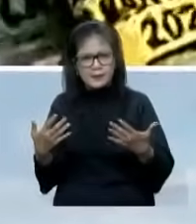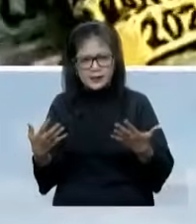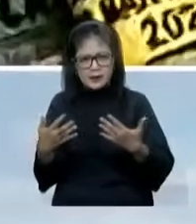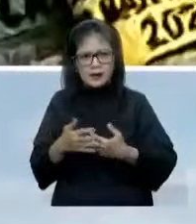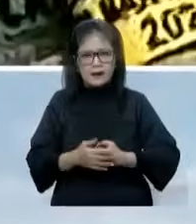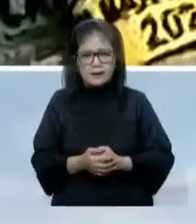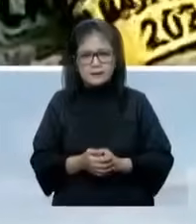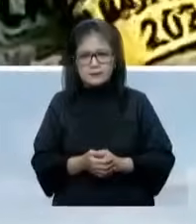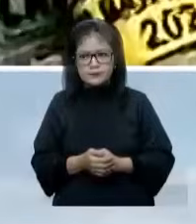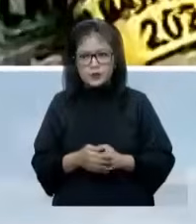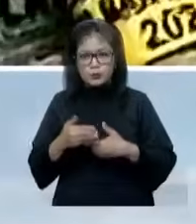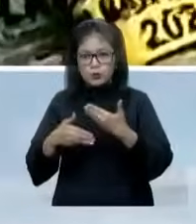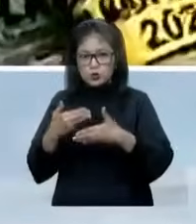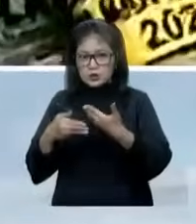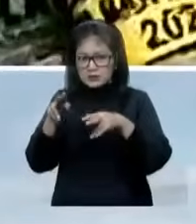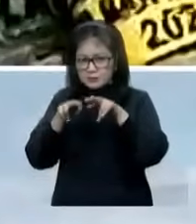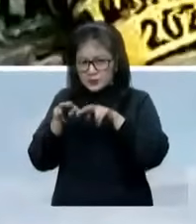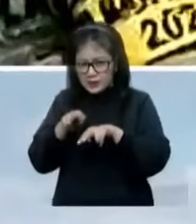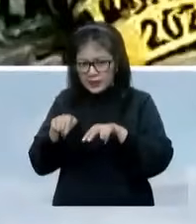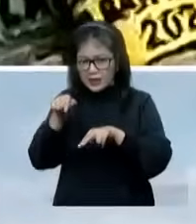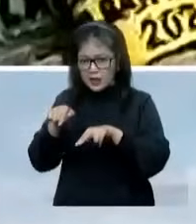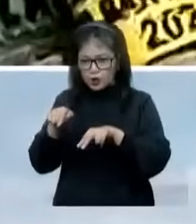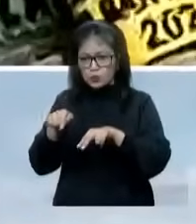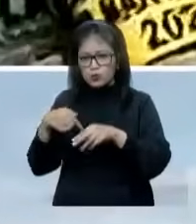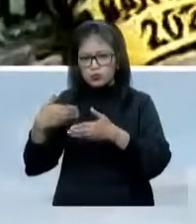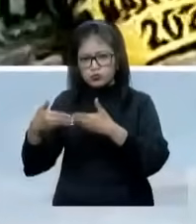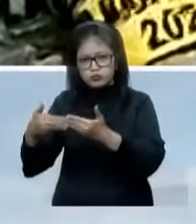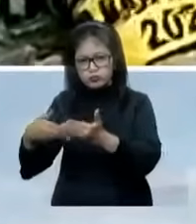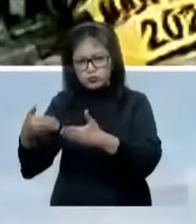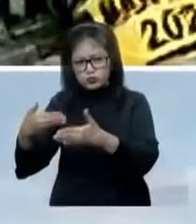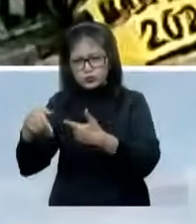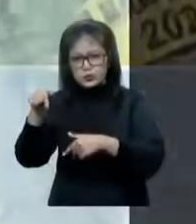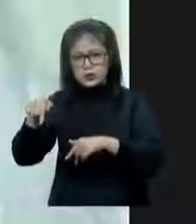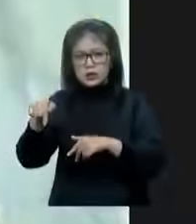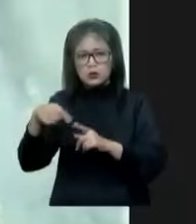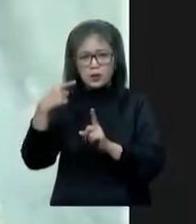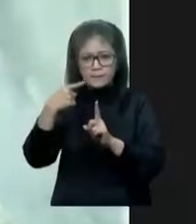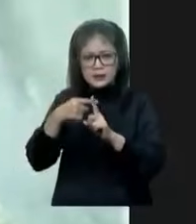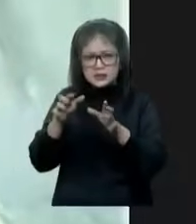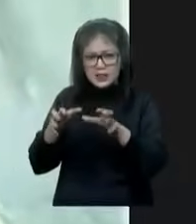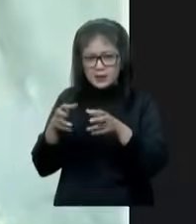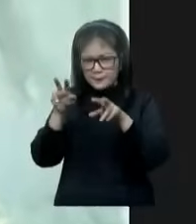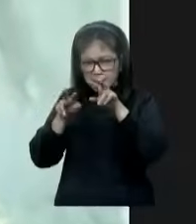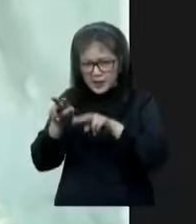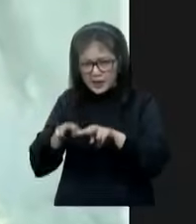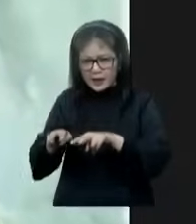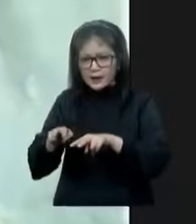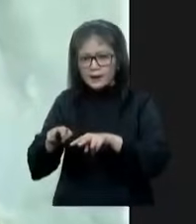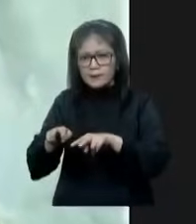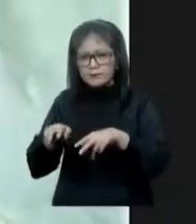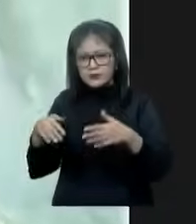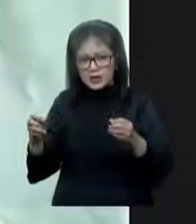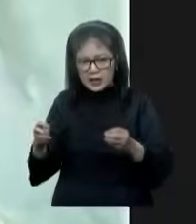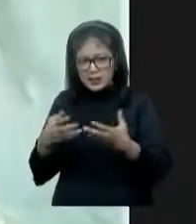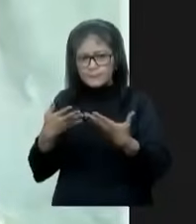pakes penyelidikan yang sudah berlangsung beberapa waktu yang lalu kemudian penyidik sudah Ee menemukan adanya